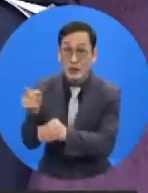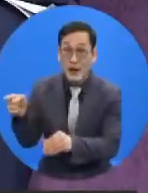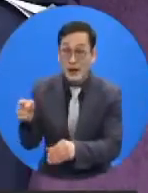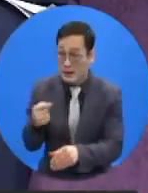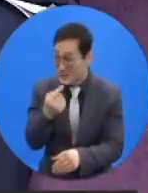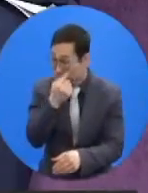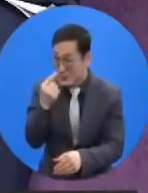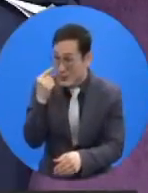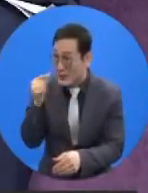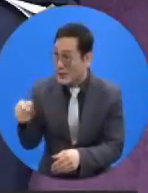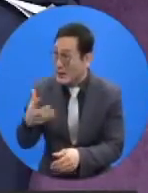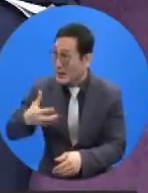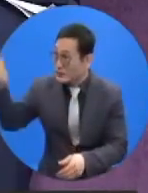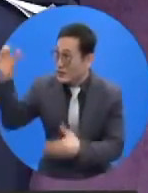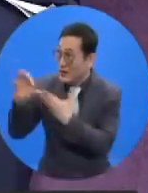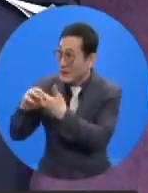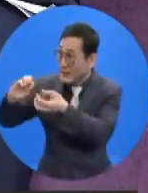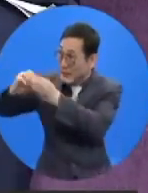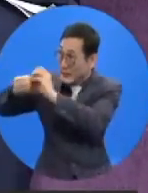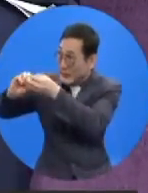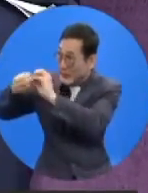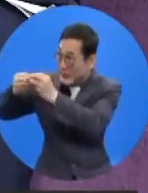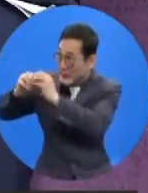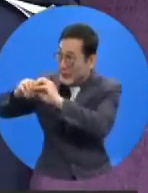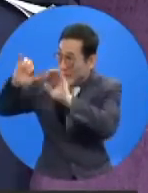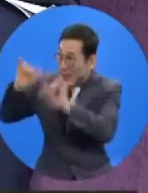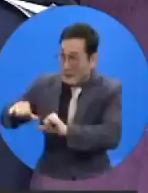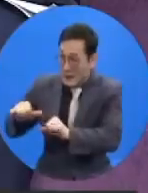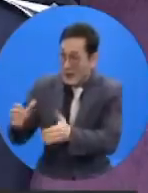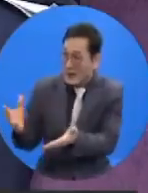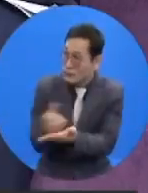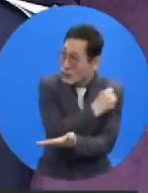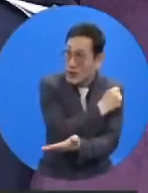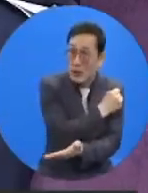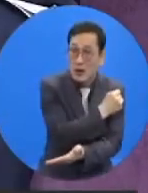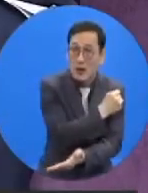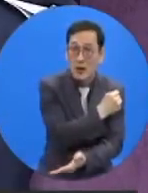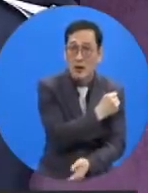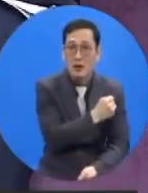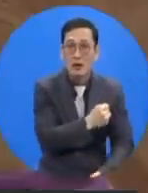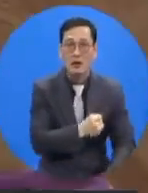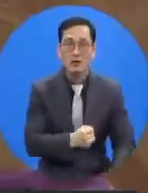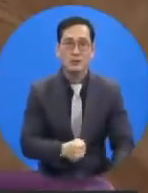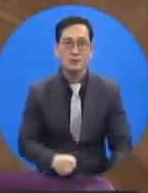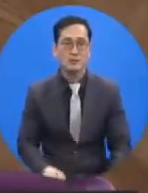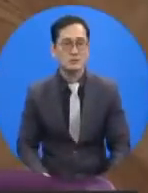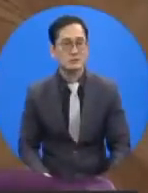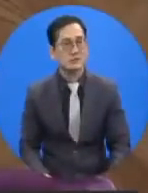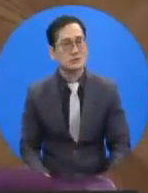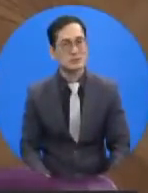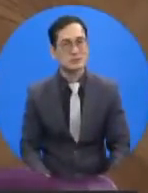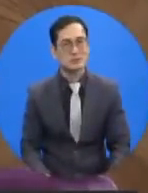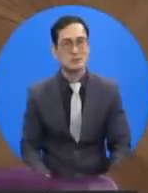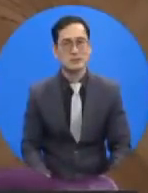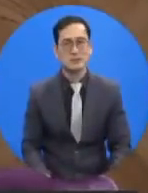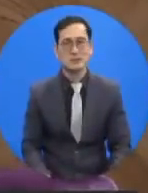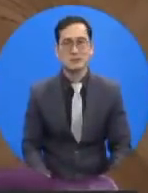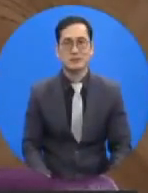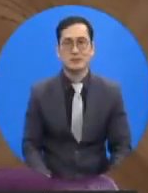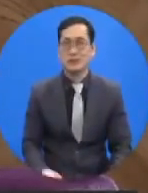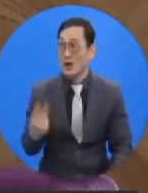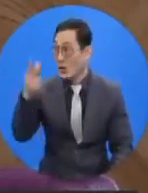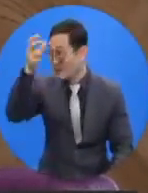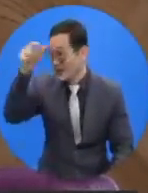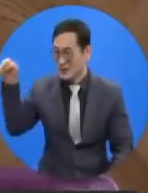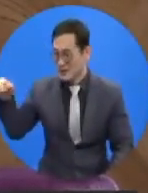건 그건 안 된다. 그건 초등학교 아이들도 다 똑같은 상식 아니에요? 세상에 검찰의 수사의 대상이 되고 있는 것을 내가 빼돌린다?